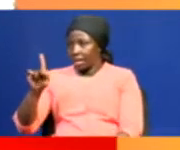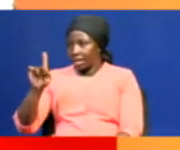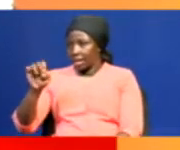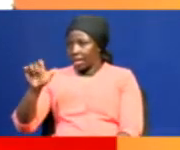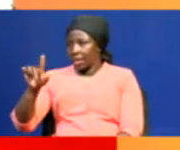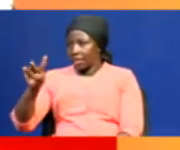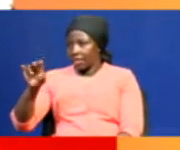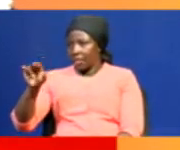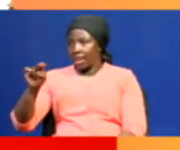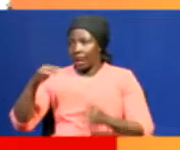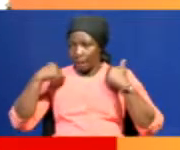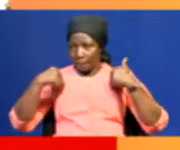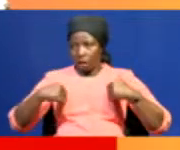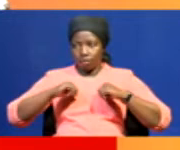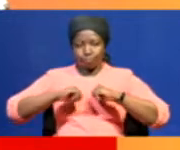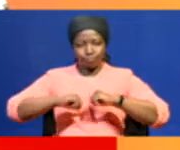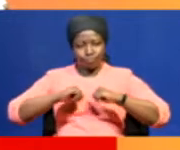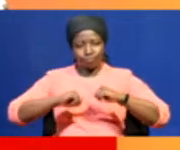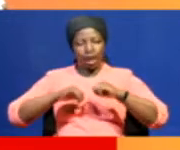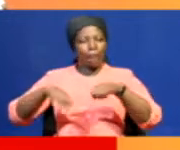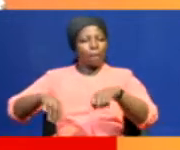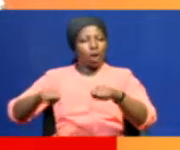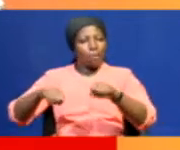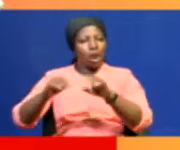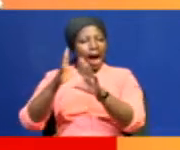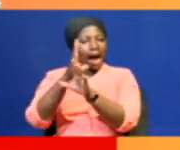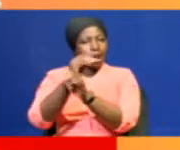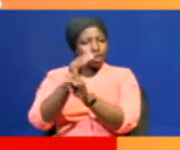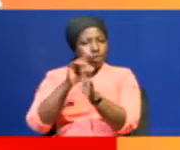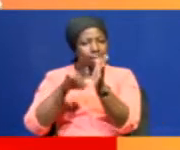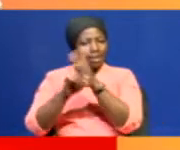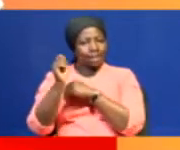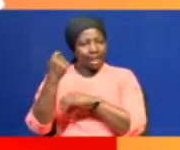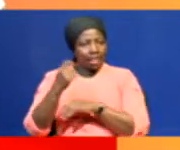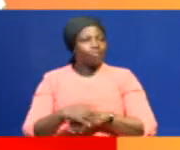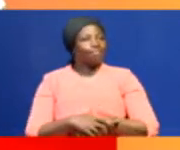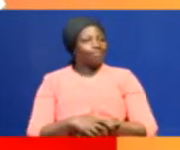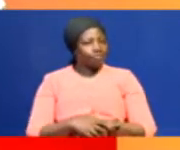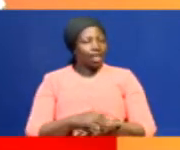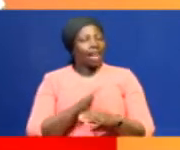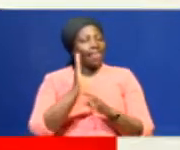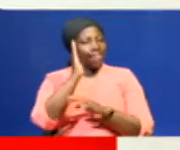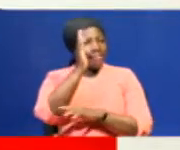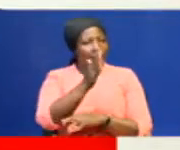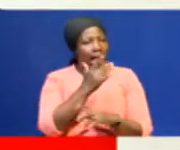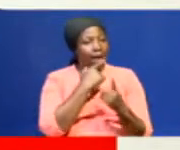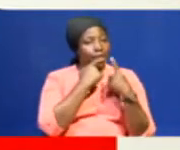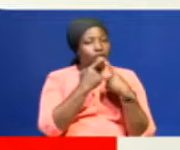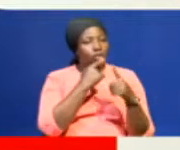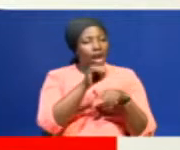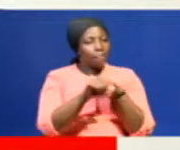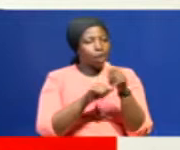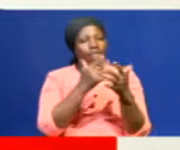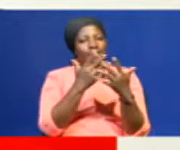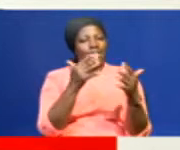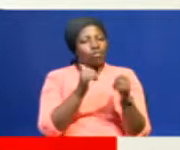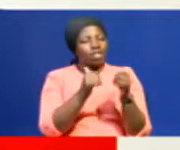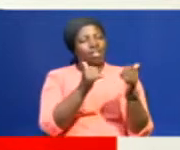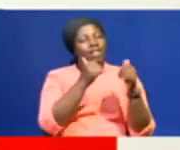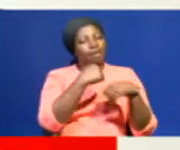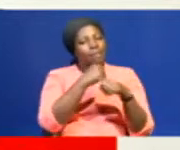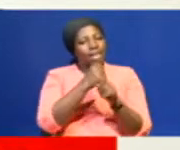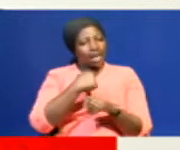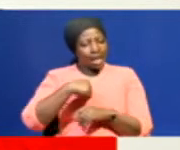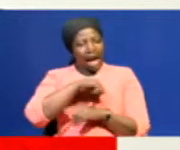ndio mwenyekiti wa muungano wa bodaboda nchini. Ndio. Moja kwa moja tu tuangazie swala ambalo limetuleta humu ndani, ni kuhusiana na ujio